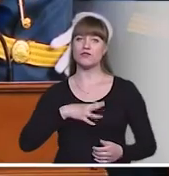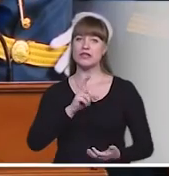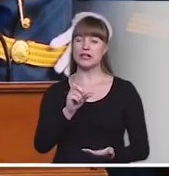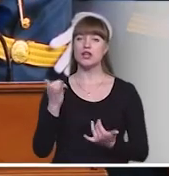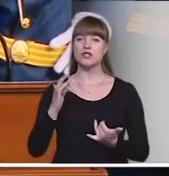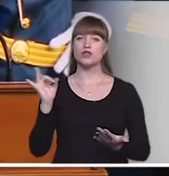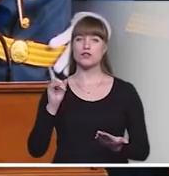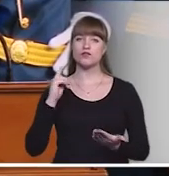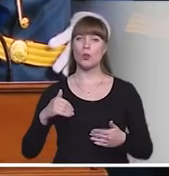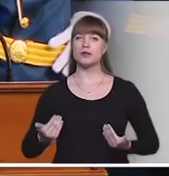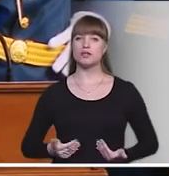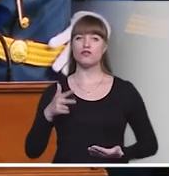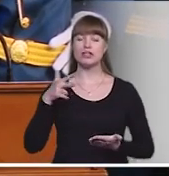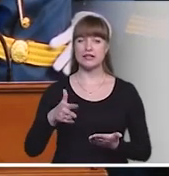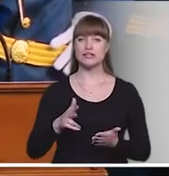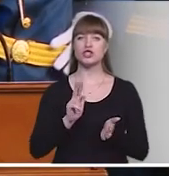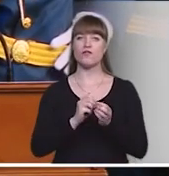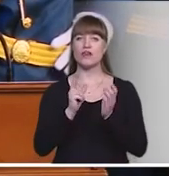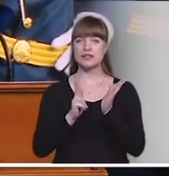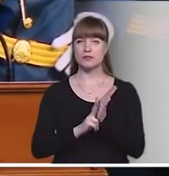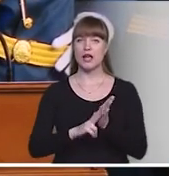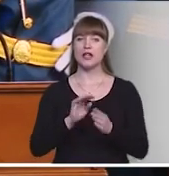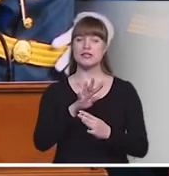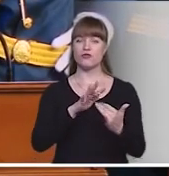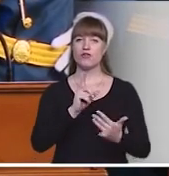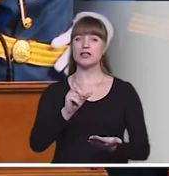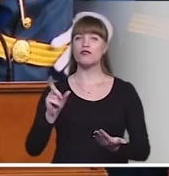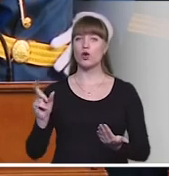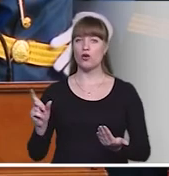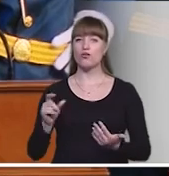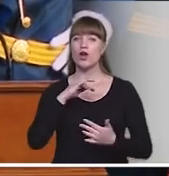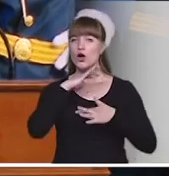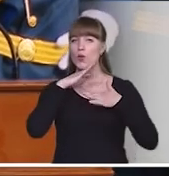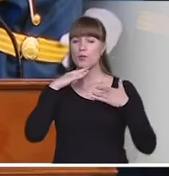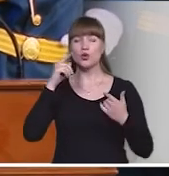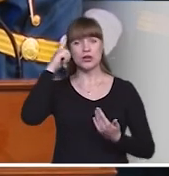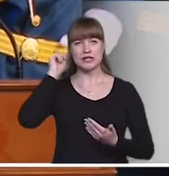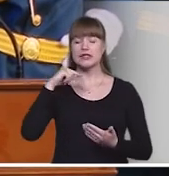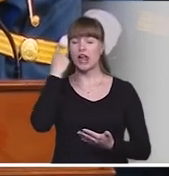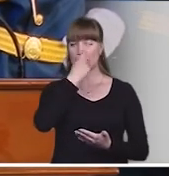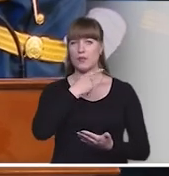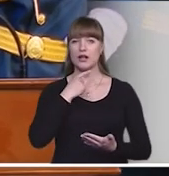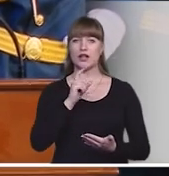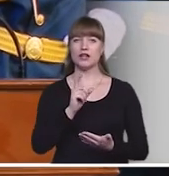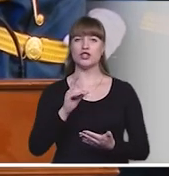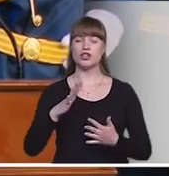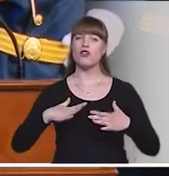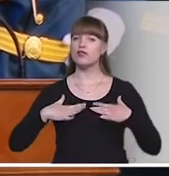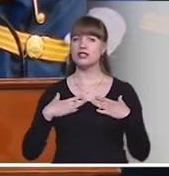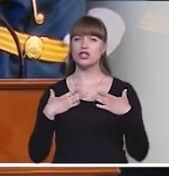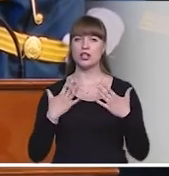Сегодня в Ростовской области проживает 3018 фронтовиков. Многих из них знаем лично, восхищаемся